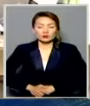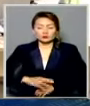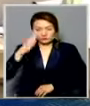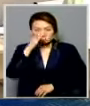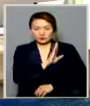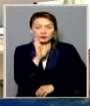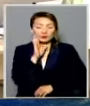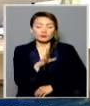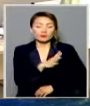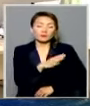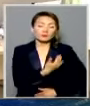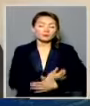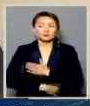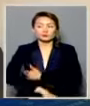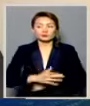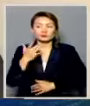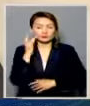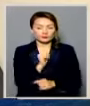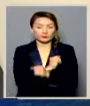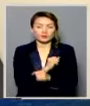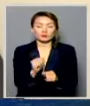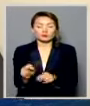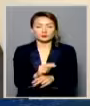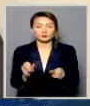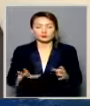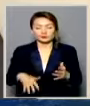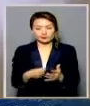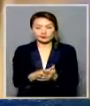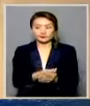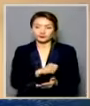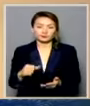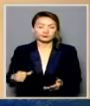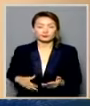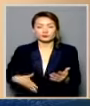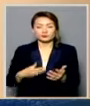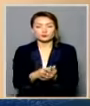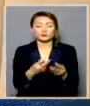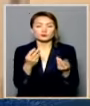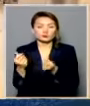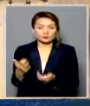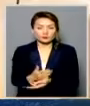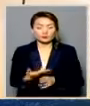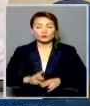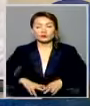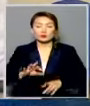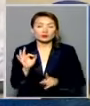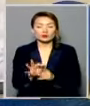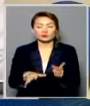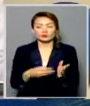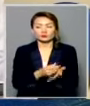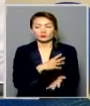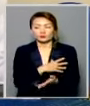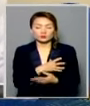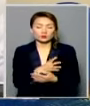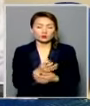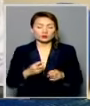Родители, сопровождающие инвалида на санаторно-курортное лечение, до сих пор сами оплачивали средства, так как на эти цели выделялись